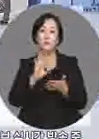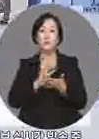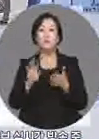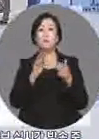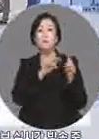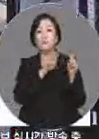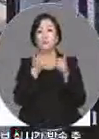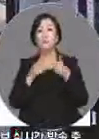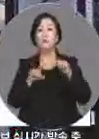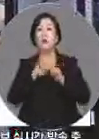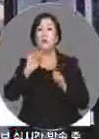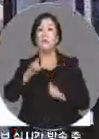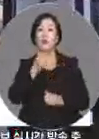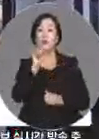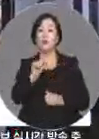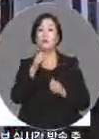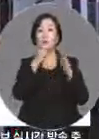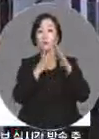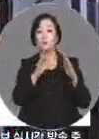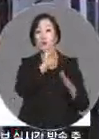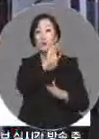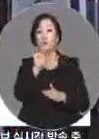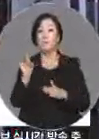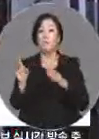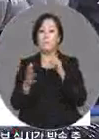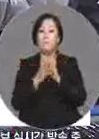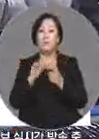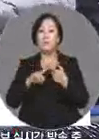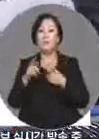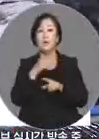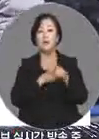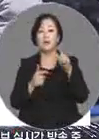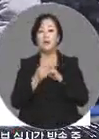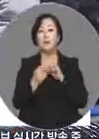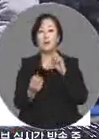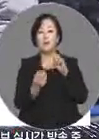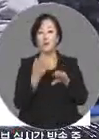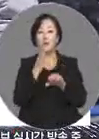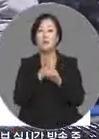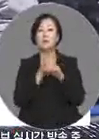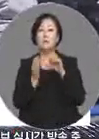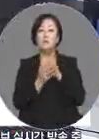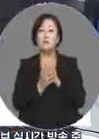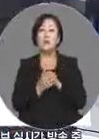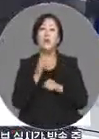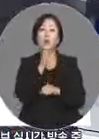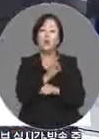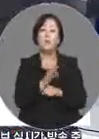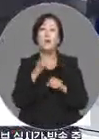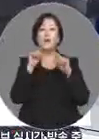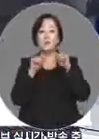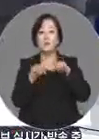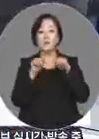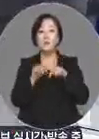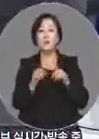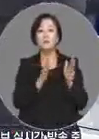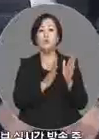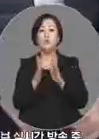놓은 150여 개 부스 곳곳에선 활발한 질의와 응답이 이어지며 구매 상담도